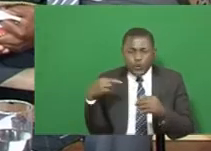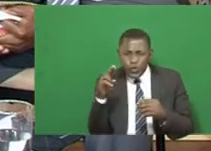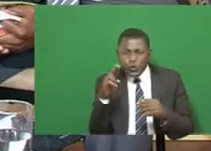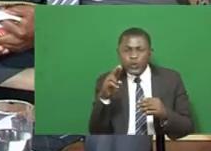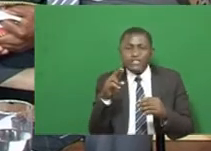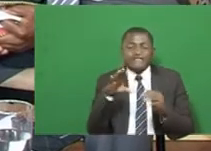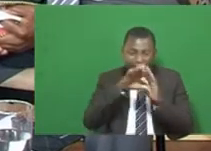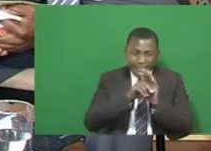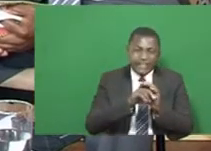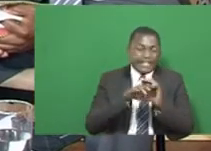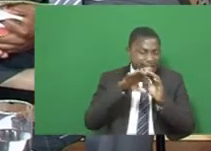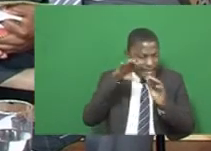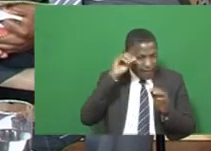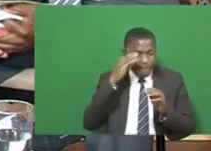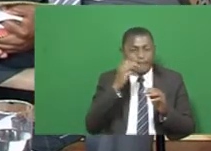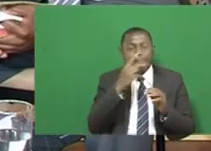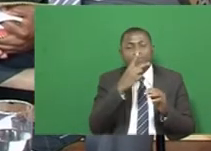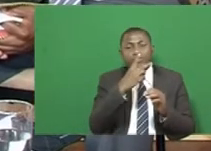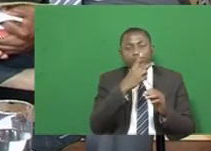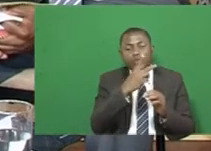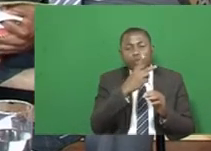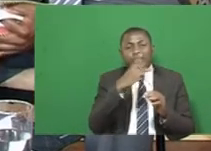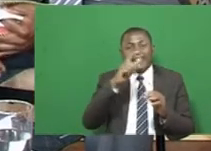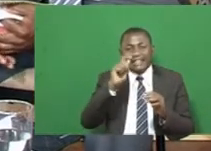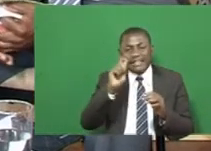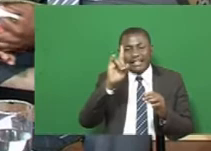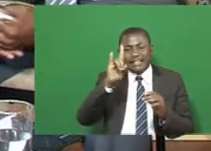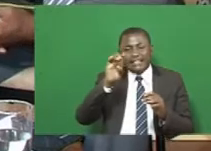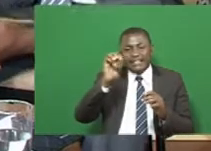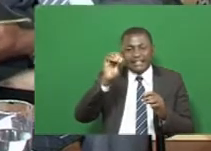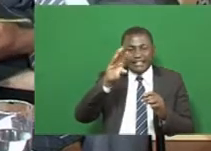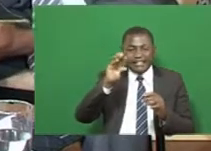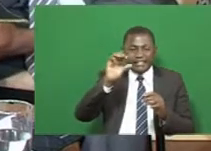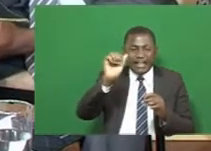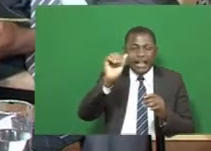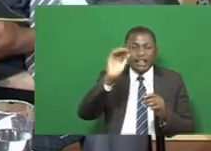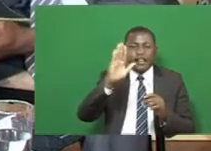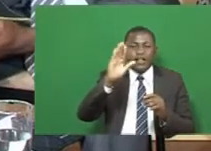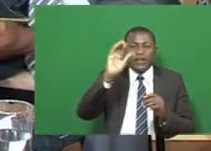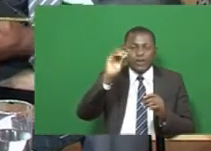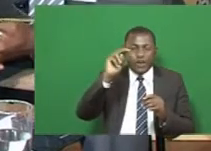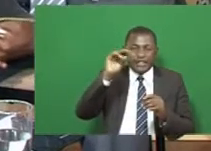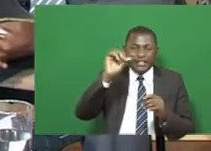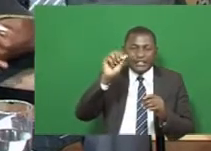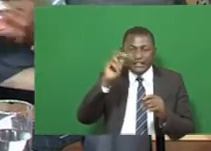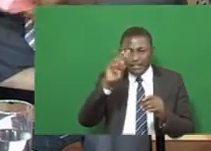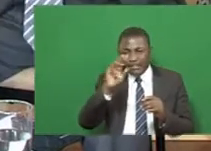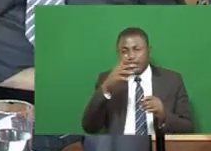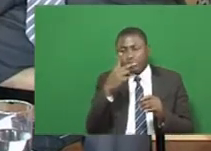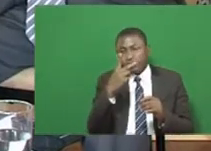Tu wa Tesalonika tu. Mkadaro machire kuza. Because nda kutuchukua kuti patriku ita mavesi tiri munoka.